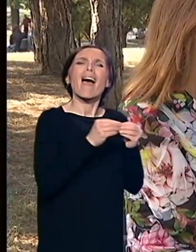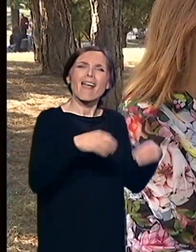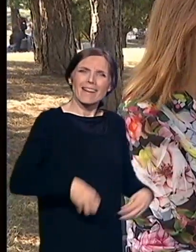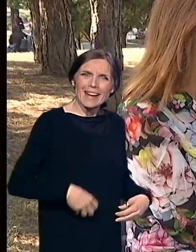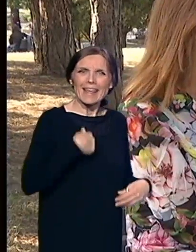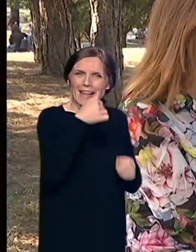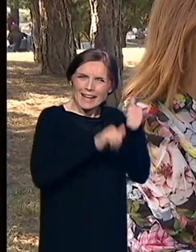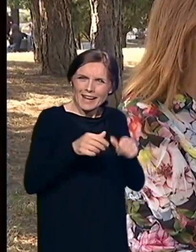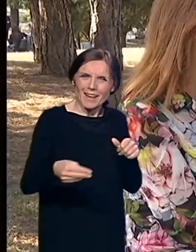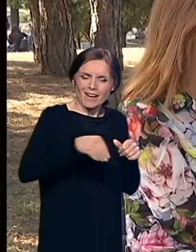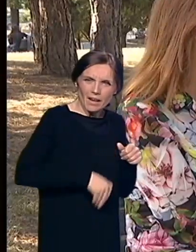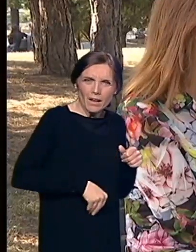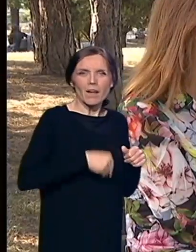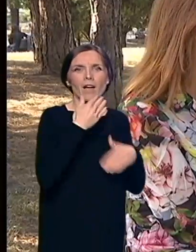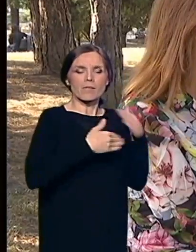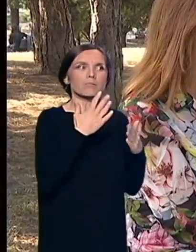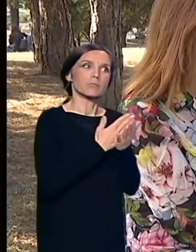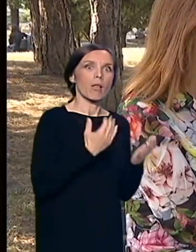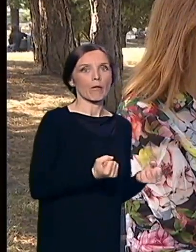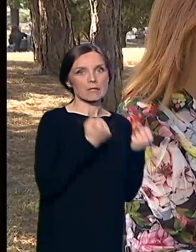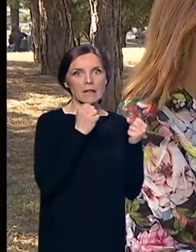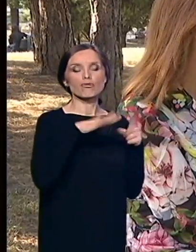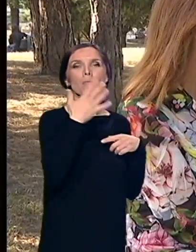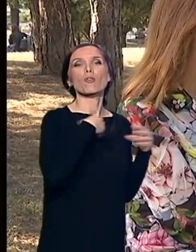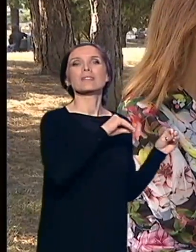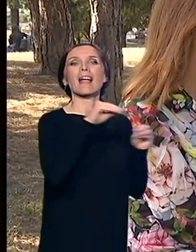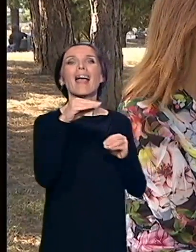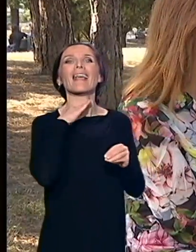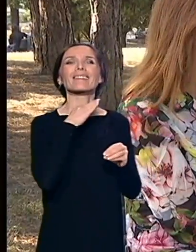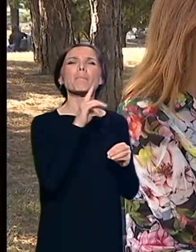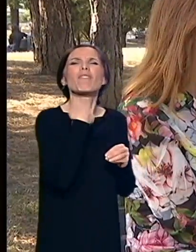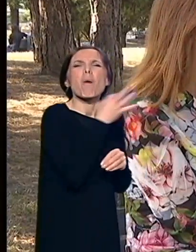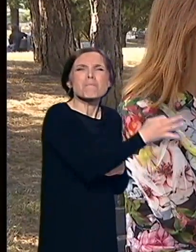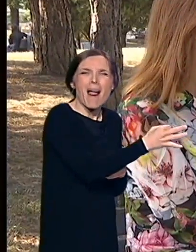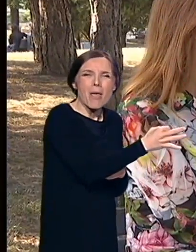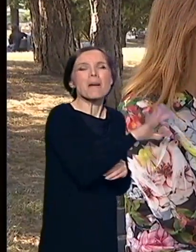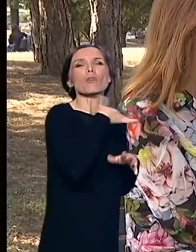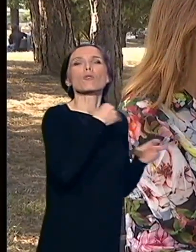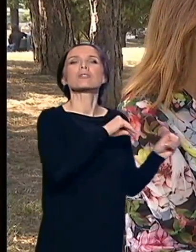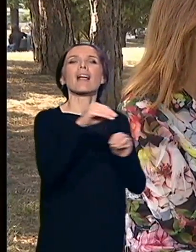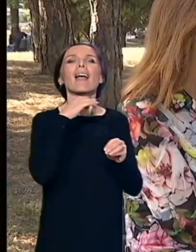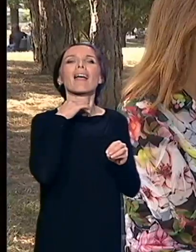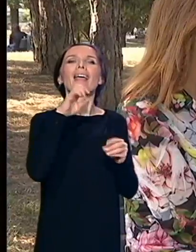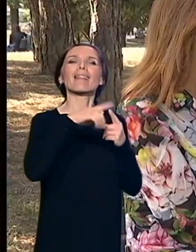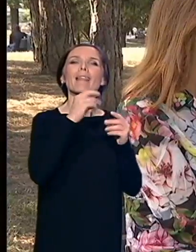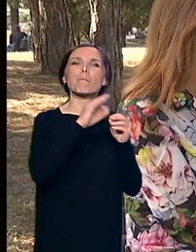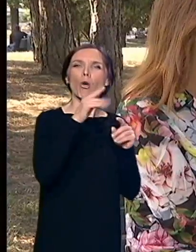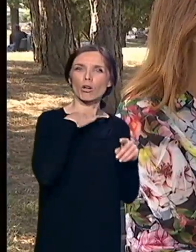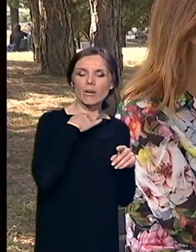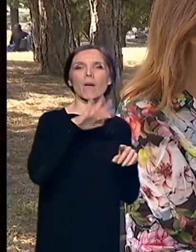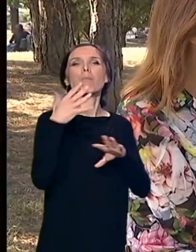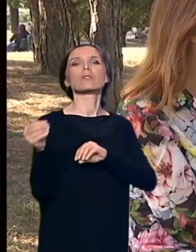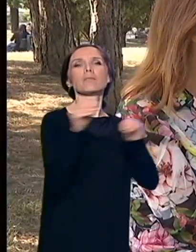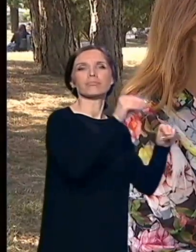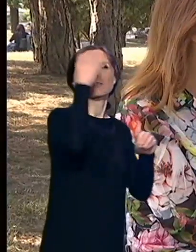kažem, na distanci, onda je to bilo jako teško, pa sam onda prešao u Göteborg i potom sam bio 8 godina u Göteborgu i posle 2 godine sam u Stockholmu. Dobro,